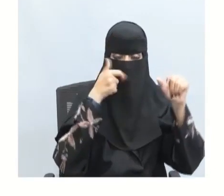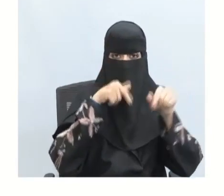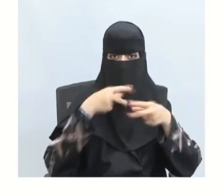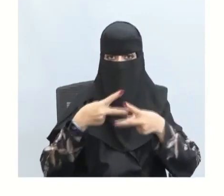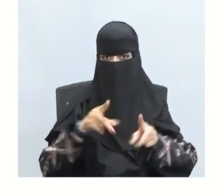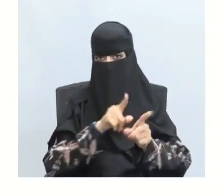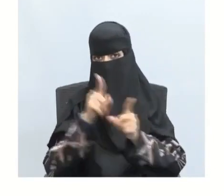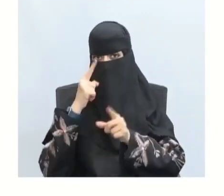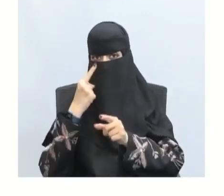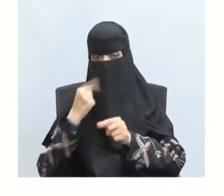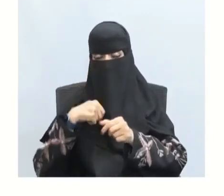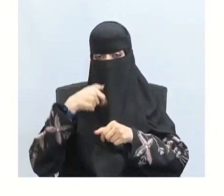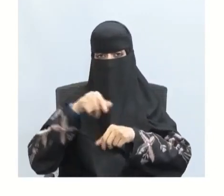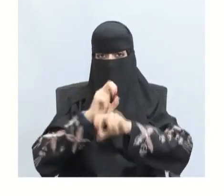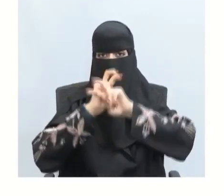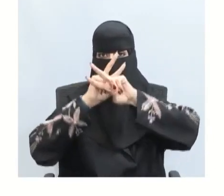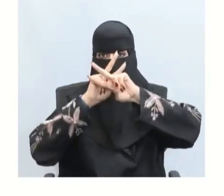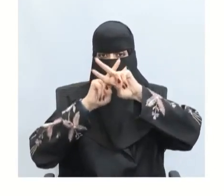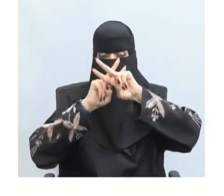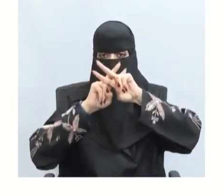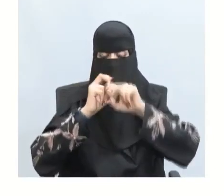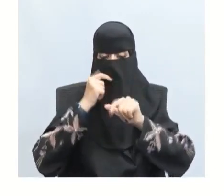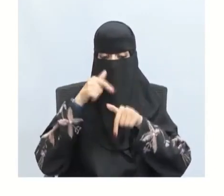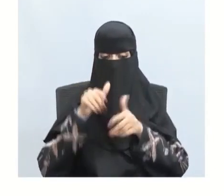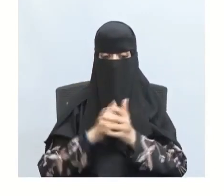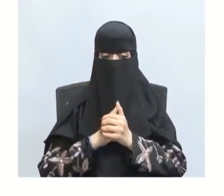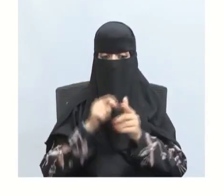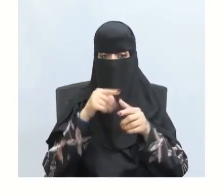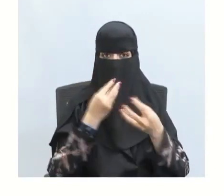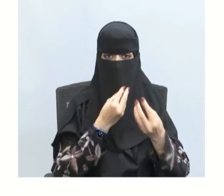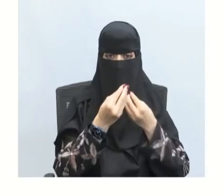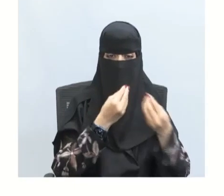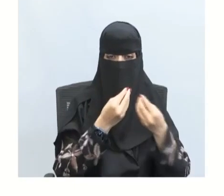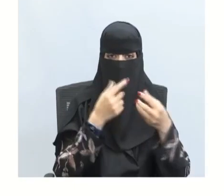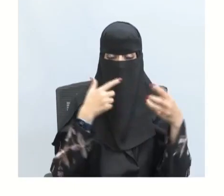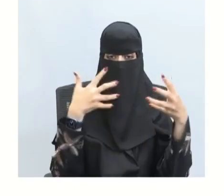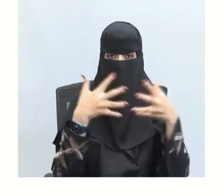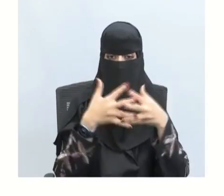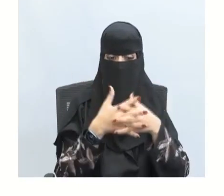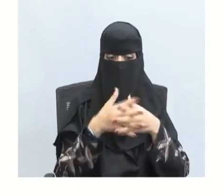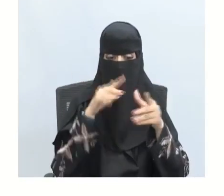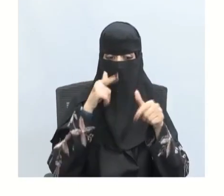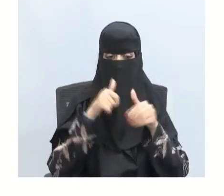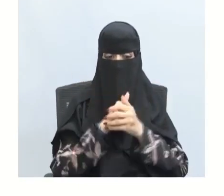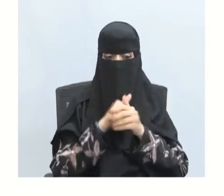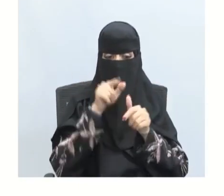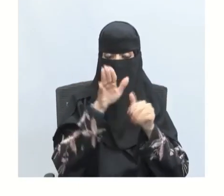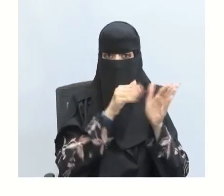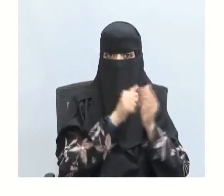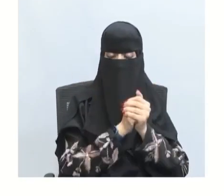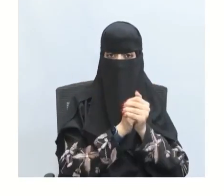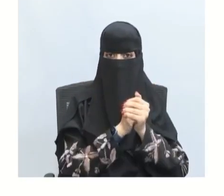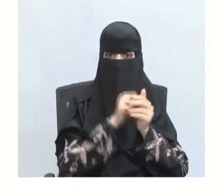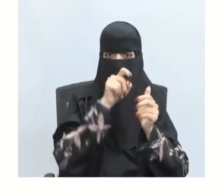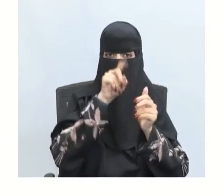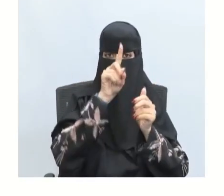بذلك حياه النجم نلاحظ هنا في الشكل اللي امامنا التفاعلات الاندماج نلاحظ هنا بروتون اثنين هنا